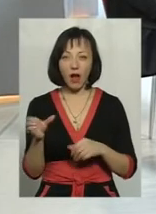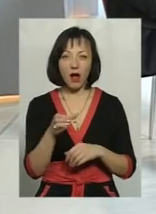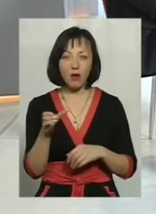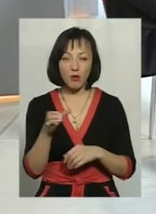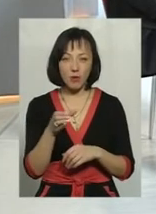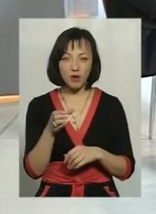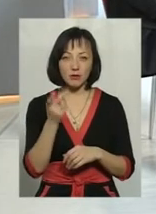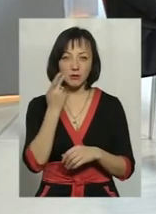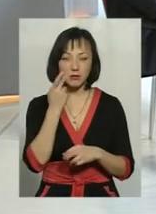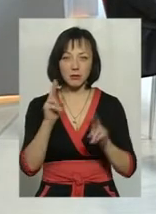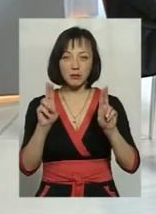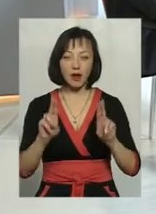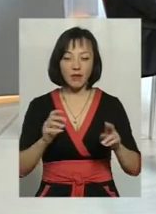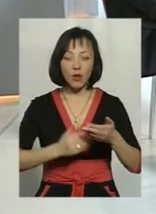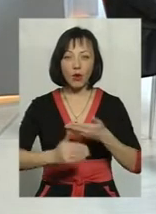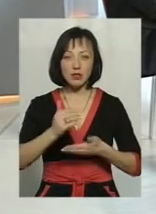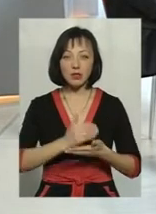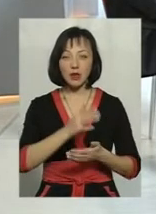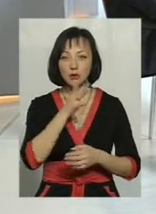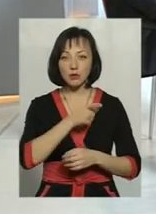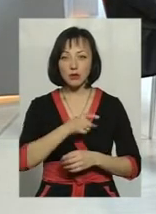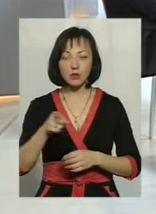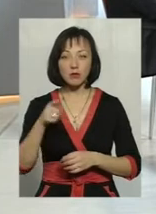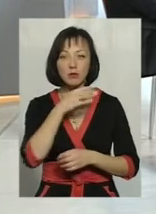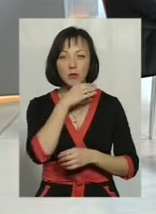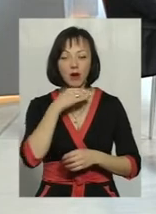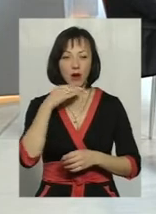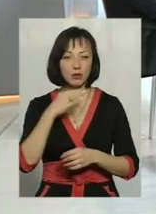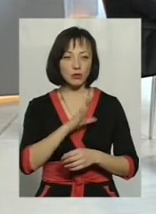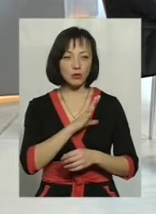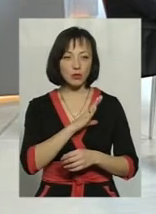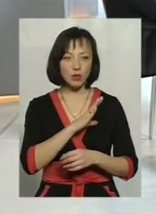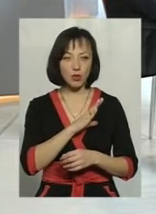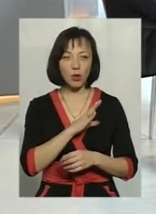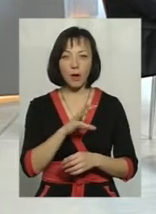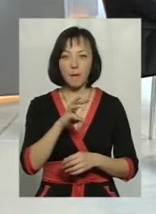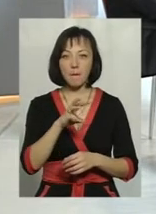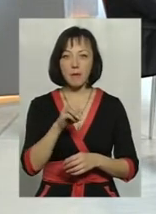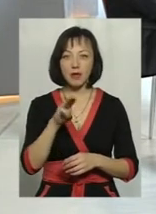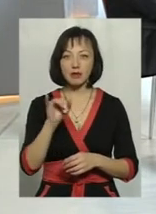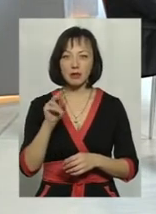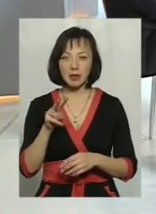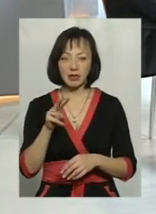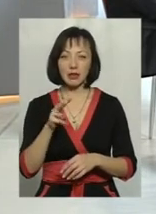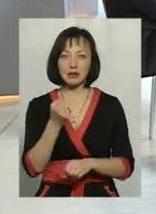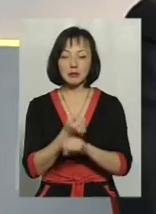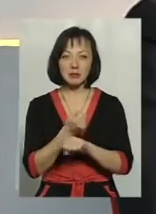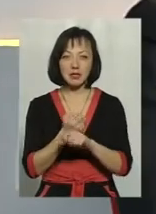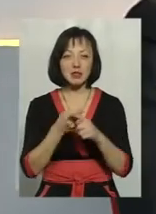як правило, особливо останнім часом прозвучало, що досить багато було метилового спирту, це досить токсичні